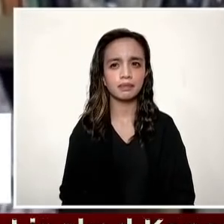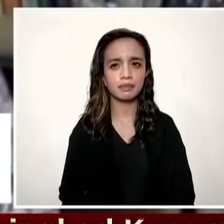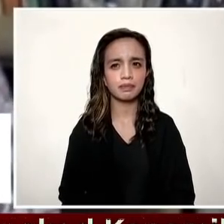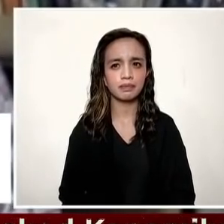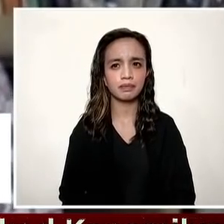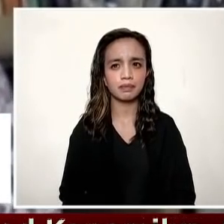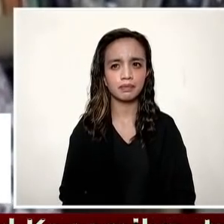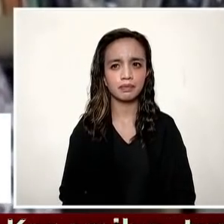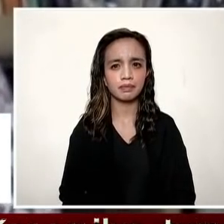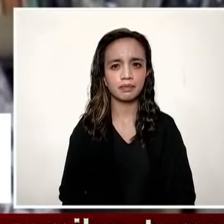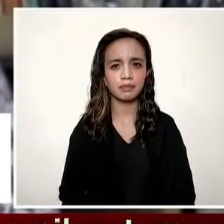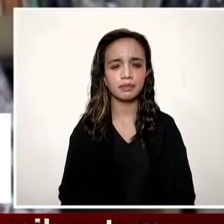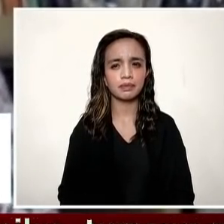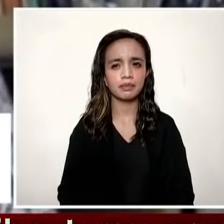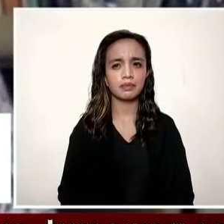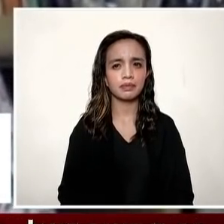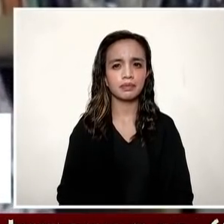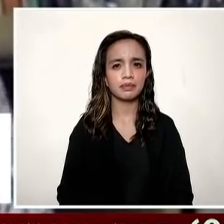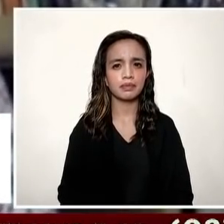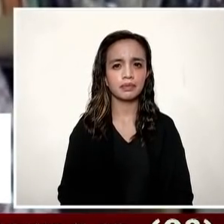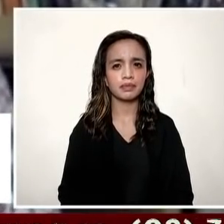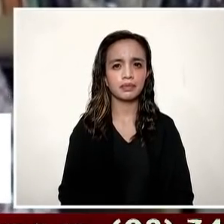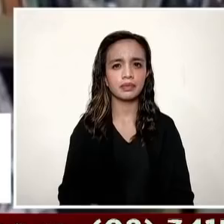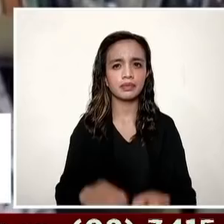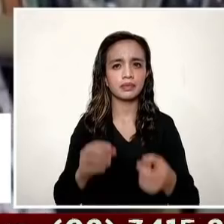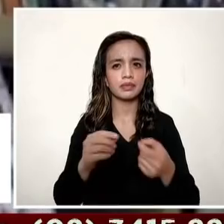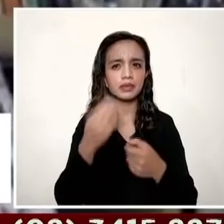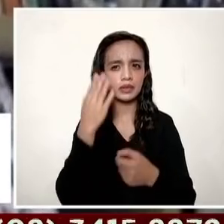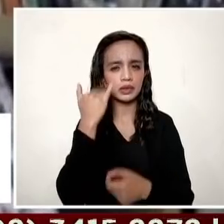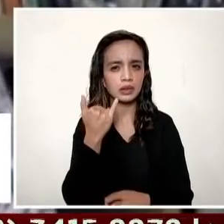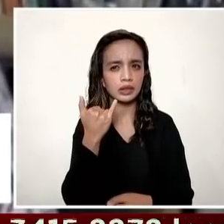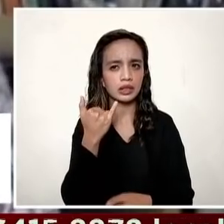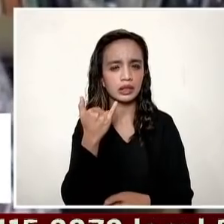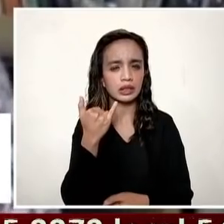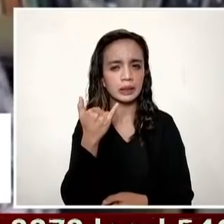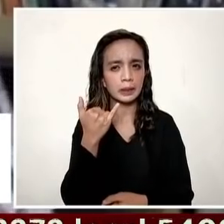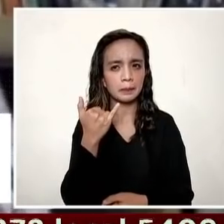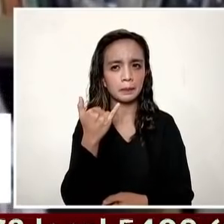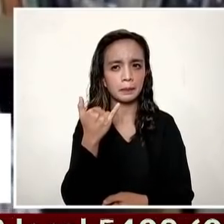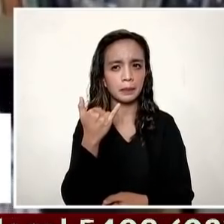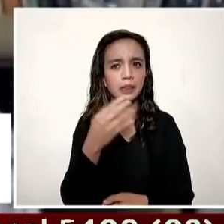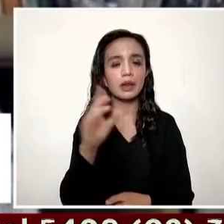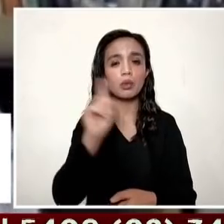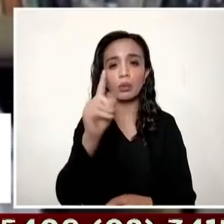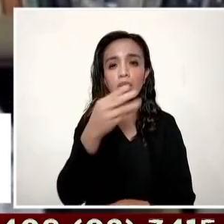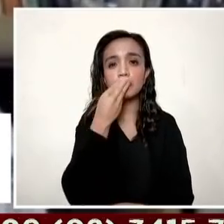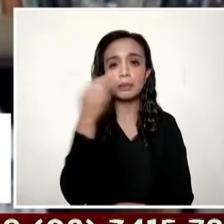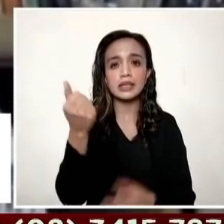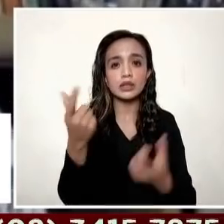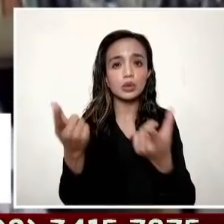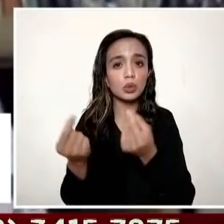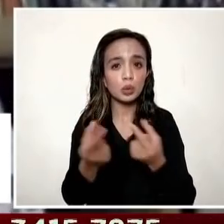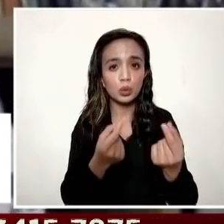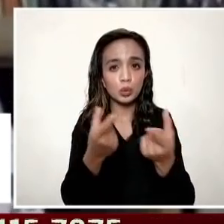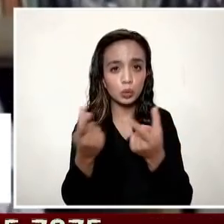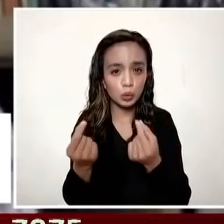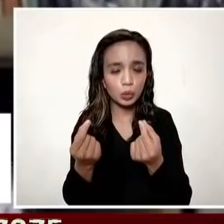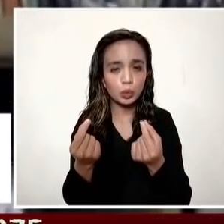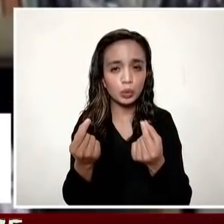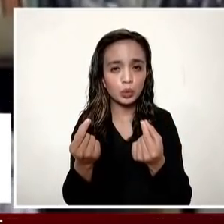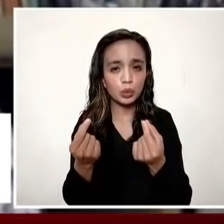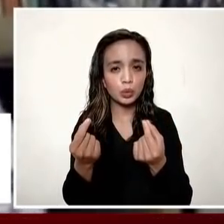network, no? And so, definitely, the best thing that we can do is to really